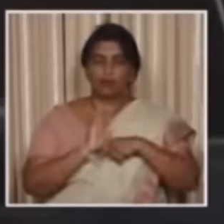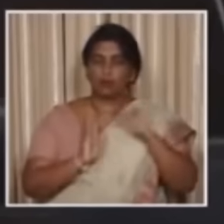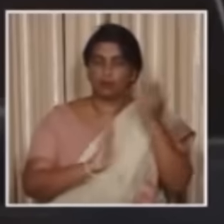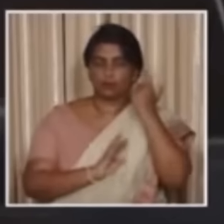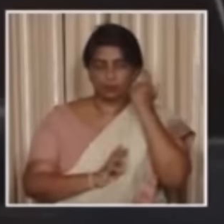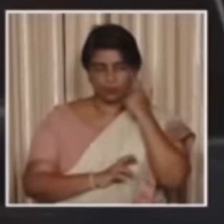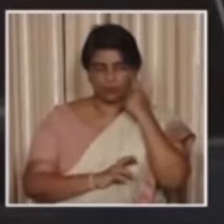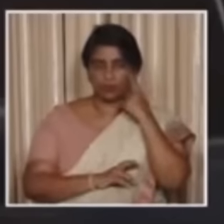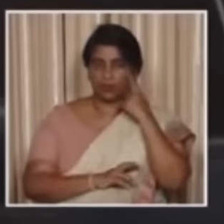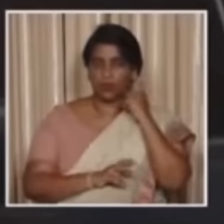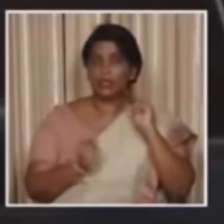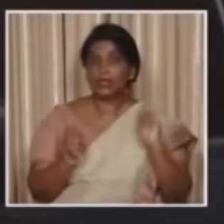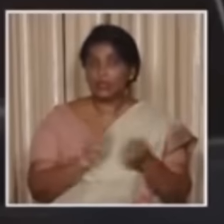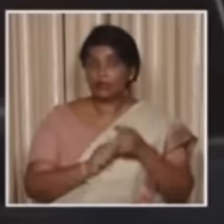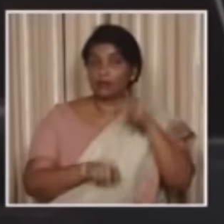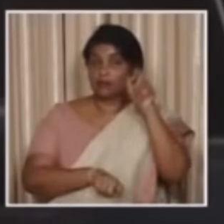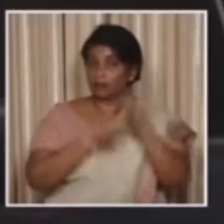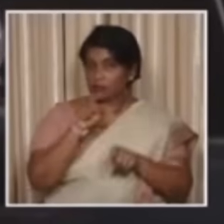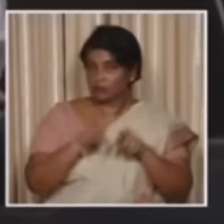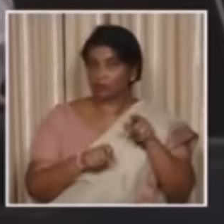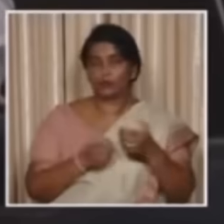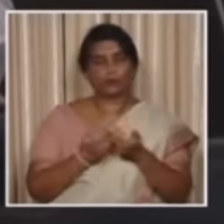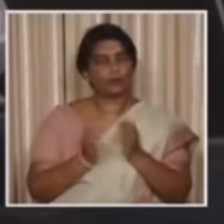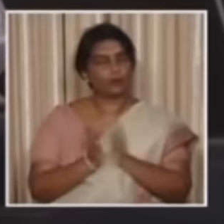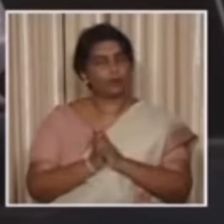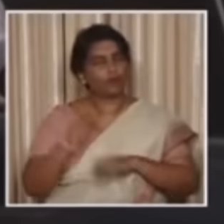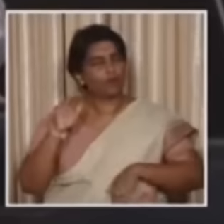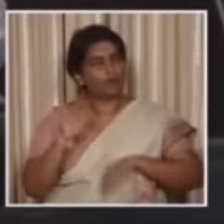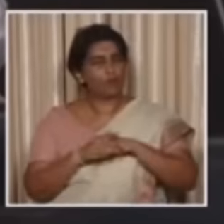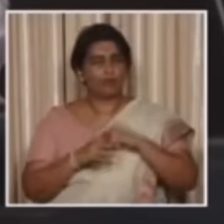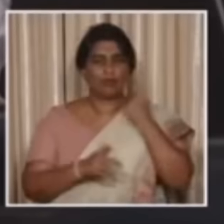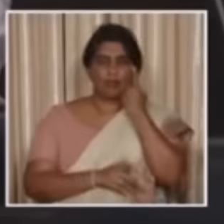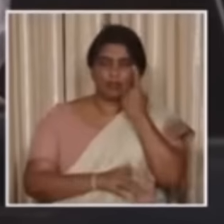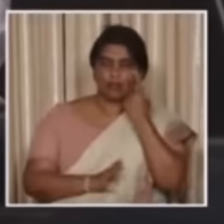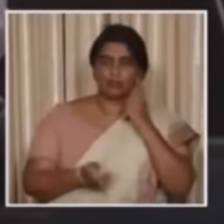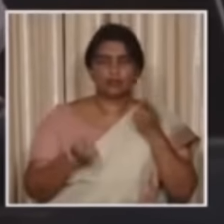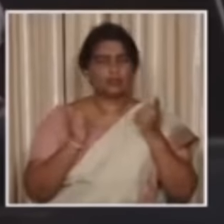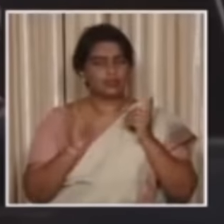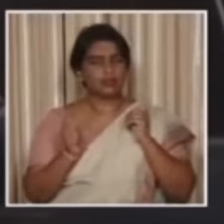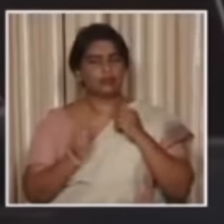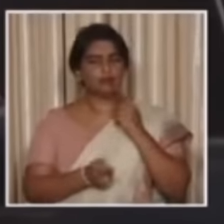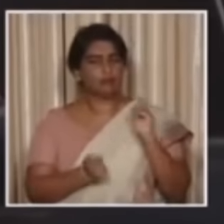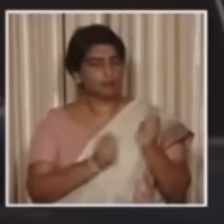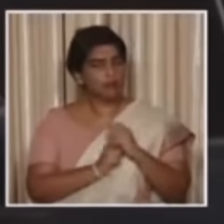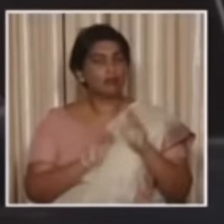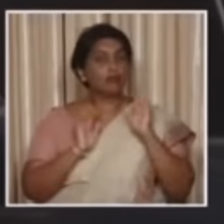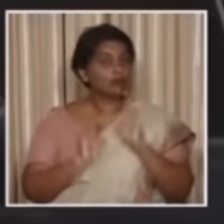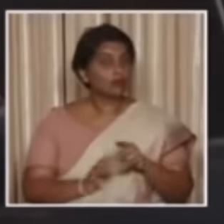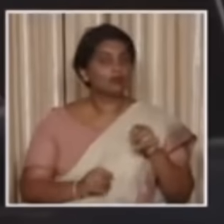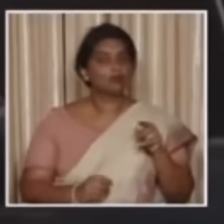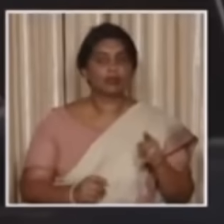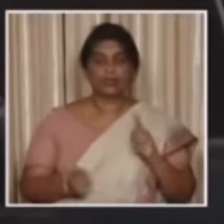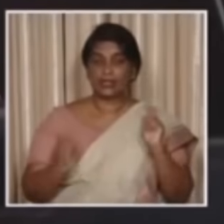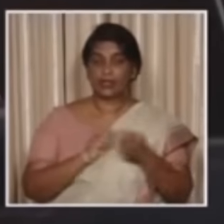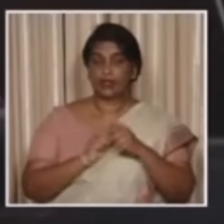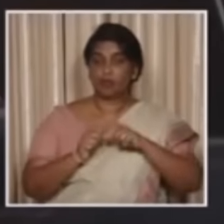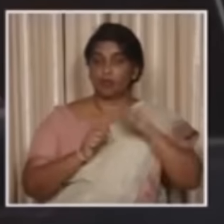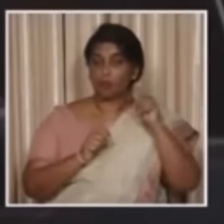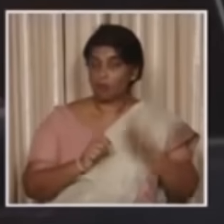कौरुद्दान क्रिकेट क्रीडकयो तमंगे उपरीम दक्षतावेन रटवेनुवेन क्रीडा करनवा नमुत क्रिकेट बोर्ड